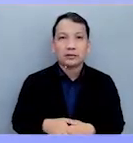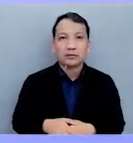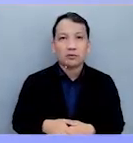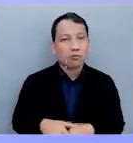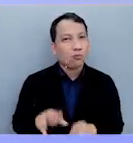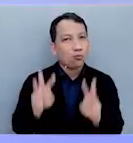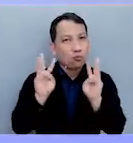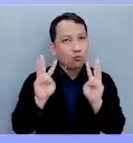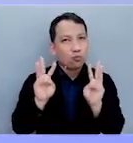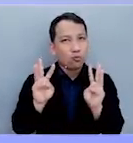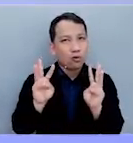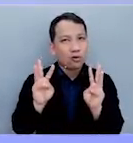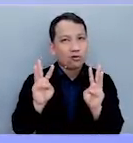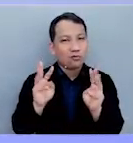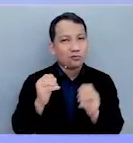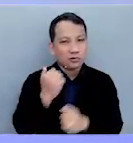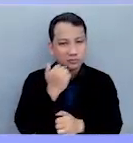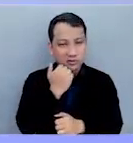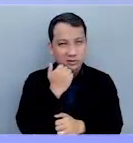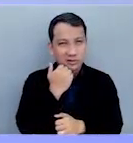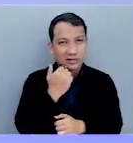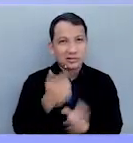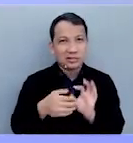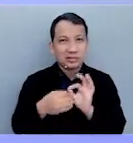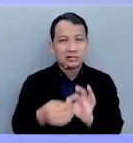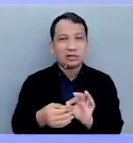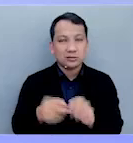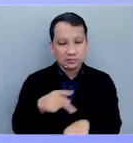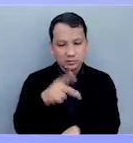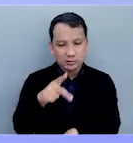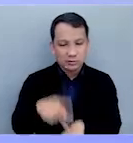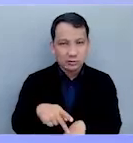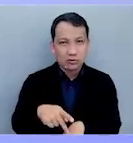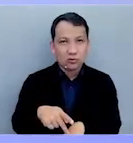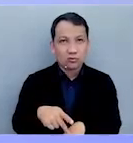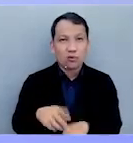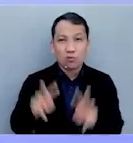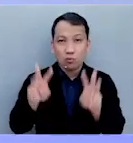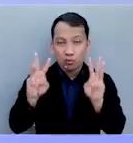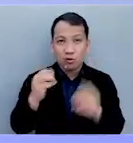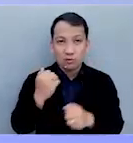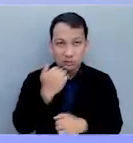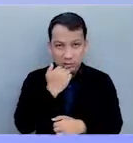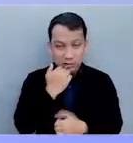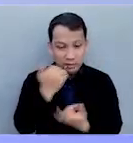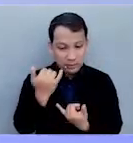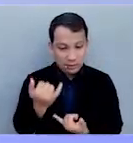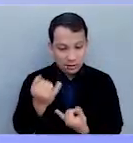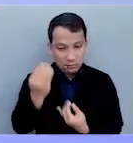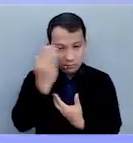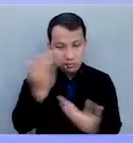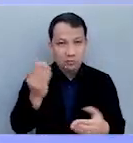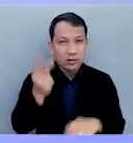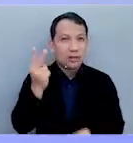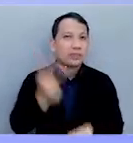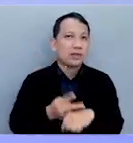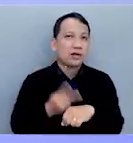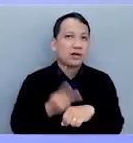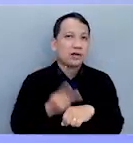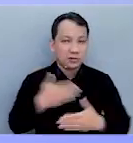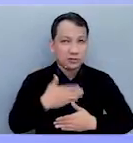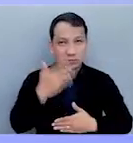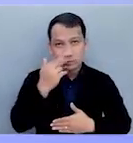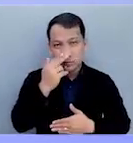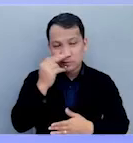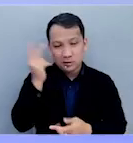magpapawaw muli ang pambansang pang Good Time Show ng Pilipinas na Wow Mali. At ngayon, double the fun at double the purpose